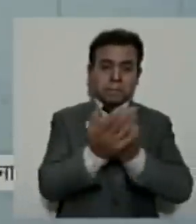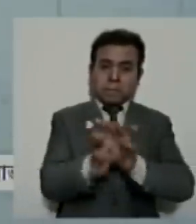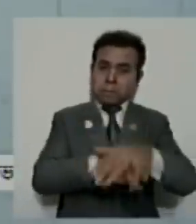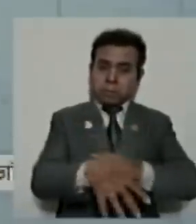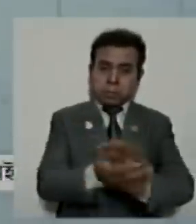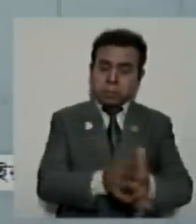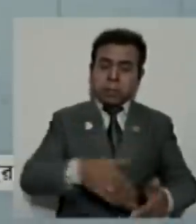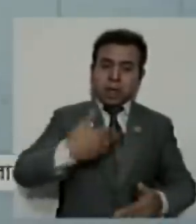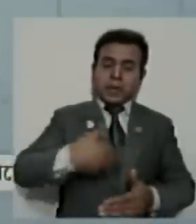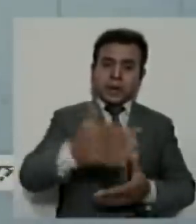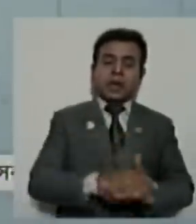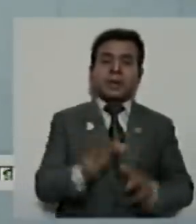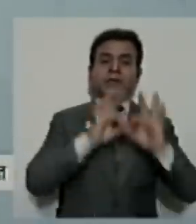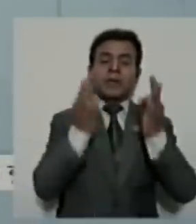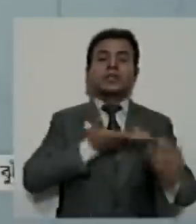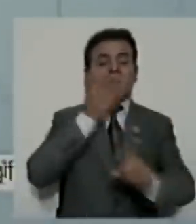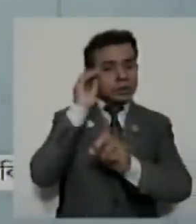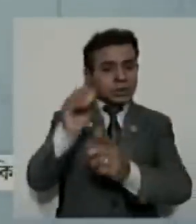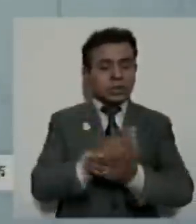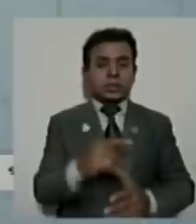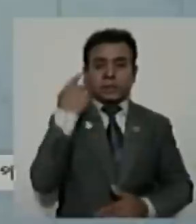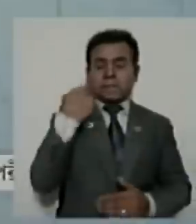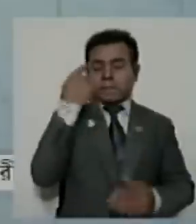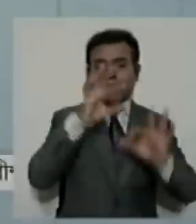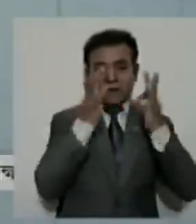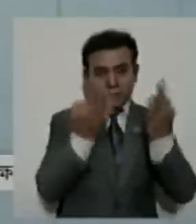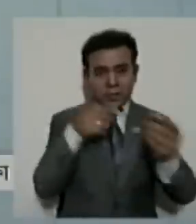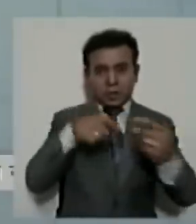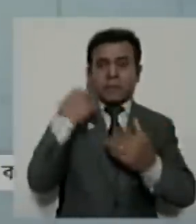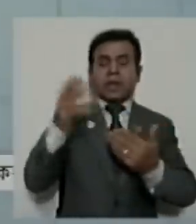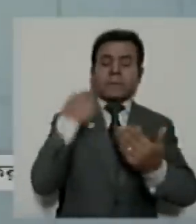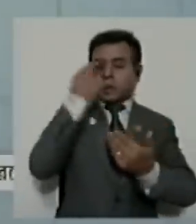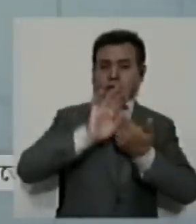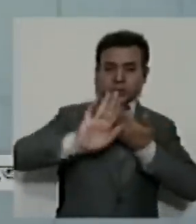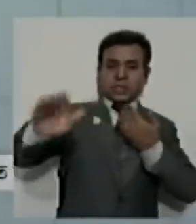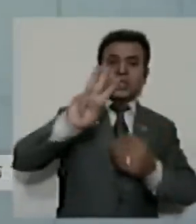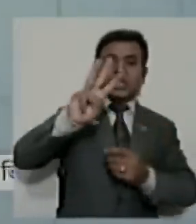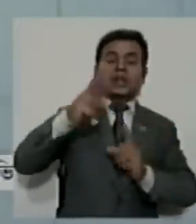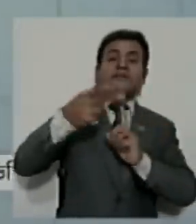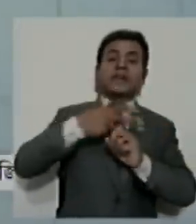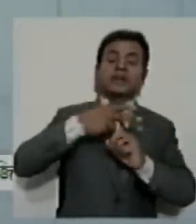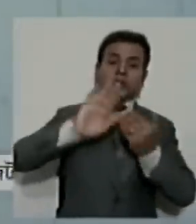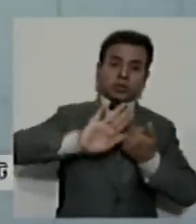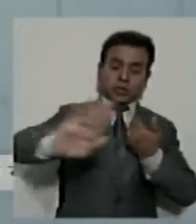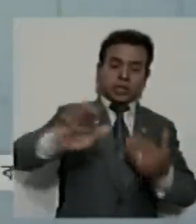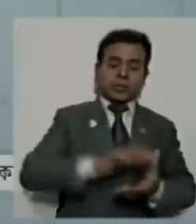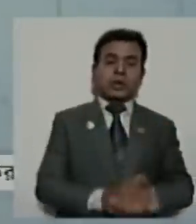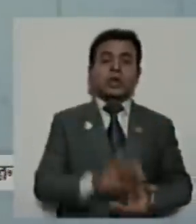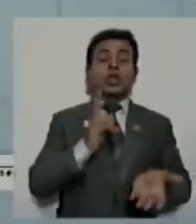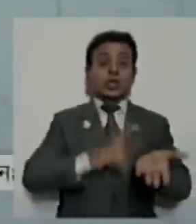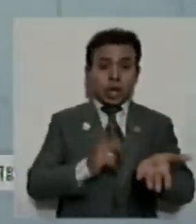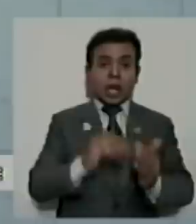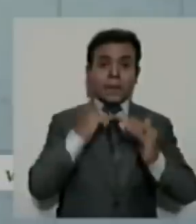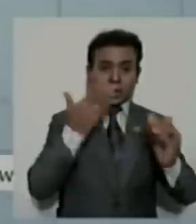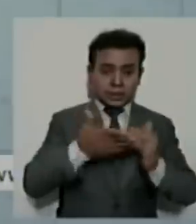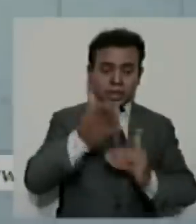হলে অবশ্যই মাস্ক ব্যবহার করবেন এবং সবসময় যে বাইরে কেনা মাস্ক নিতে হবে তা না, ঘরেও 3 স্তর বিশিষ্ট মাস্ক তৈরি